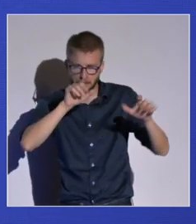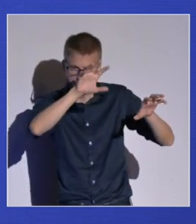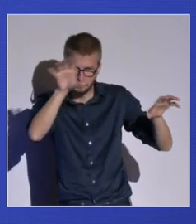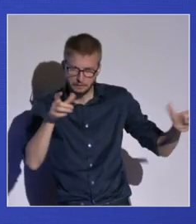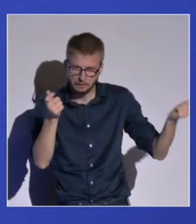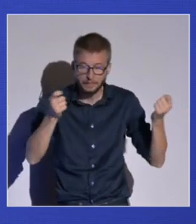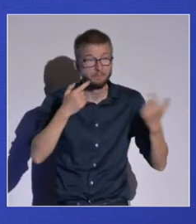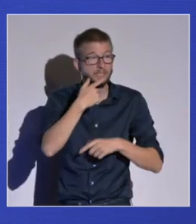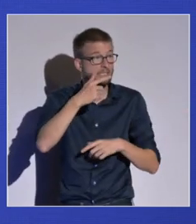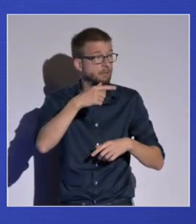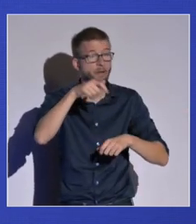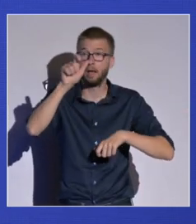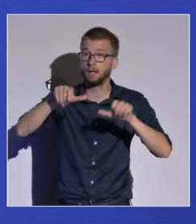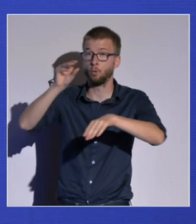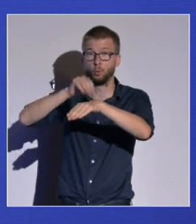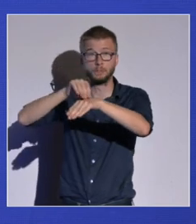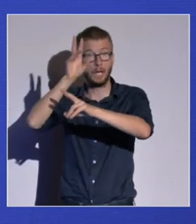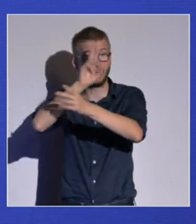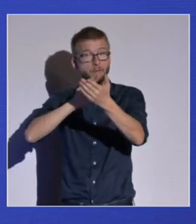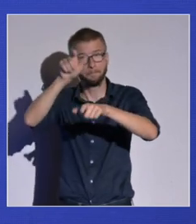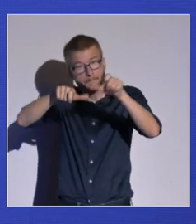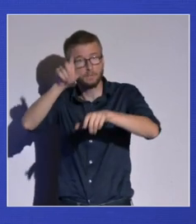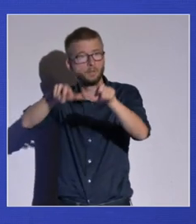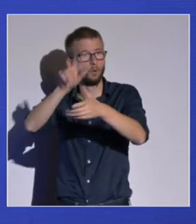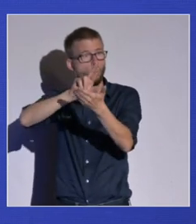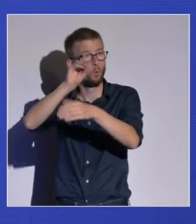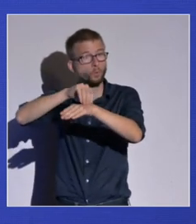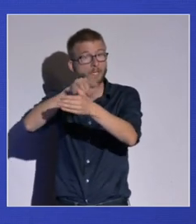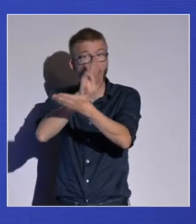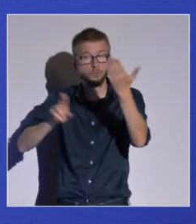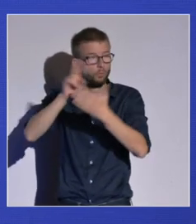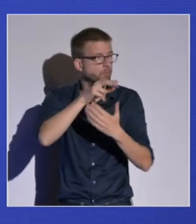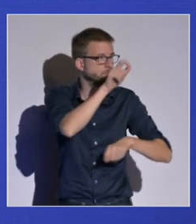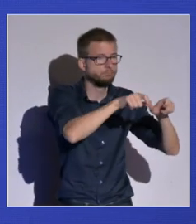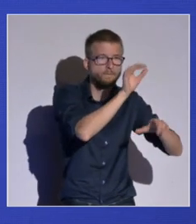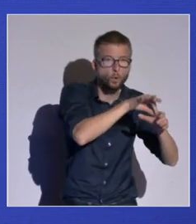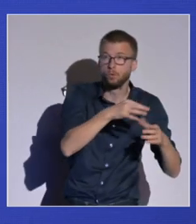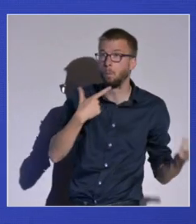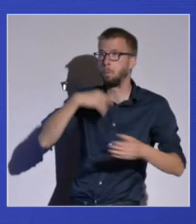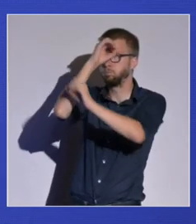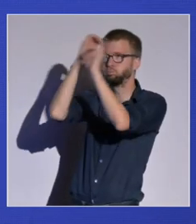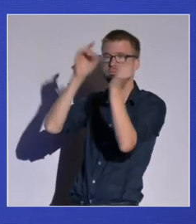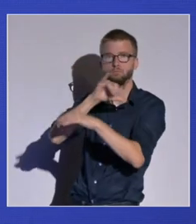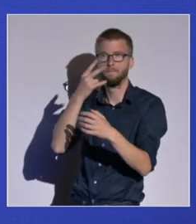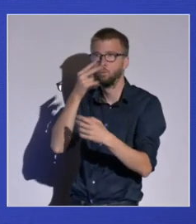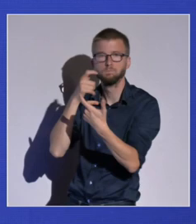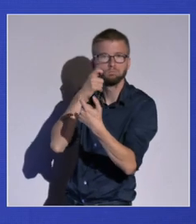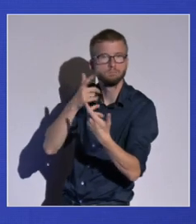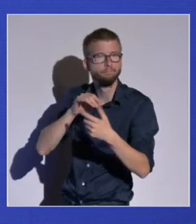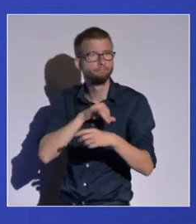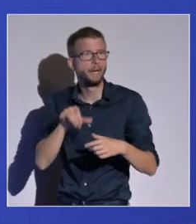connaisse ses conseillers régionaux, et ça pose un problème qui est assez sérieux pour une démocratie.